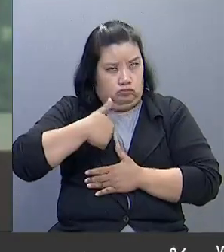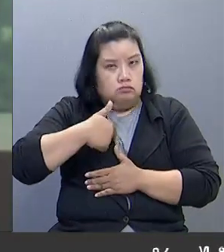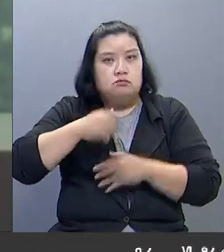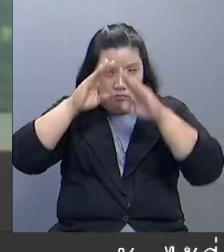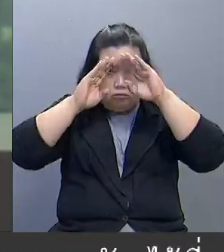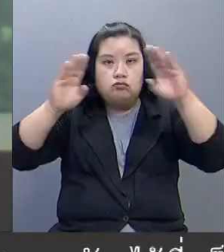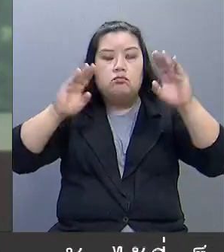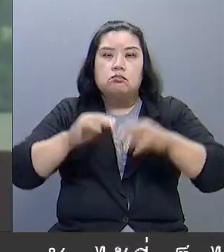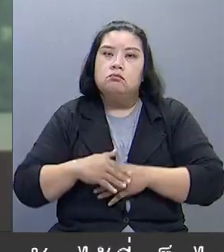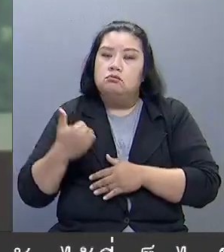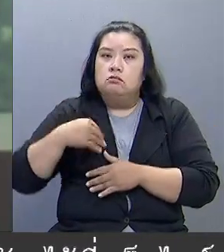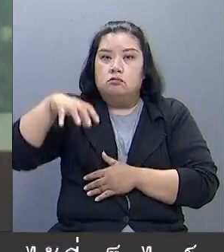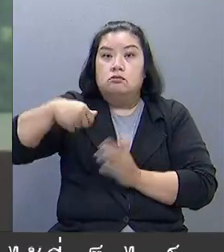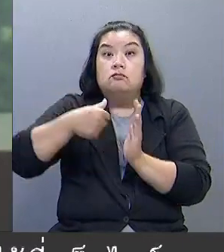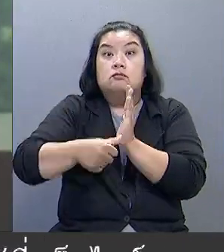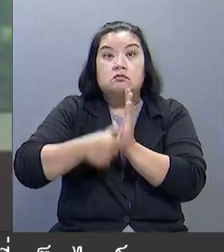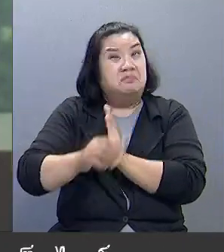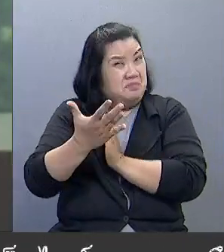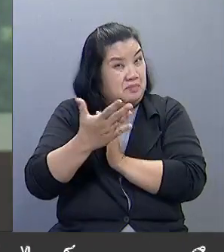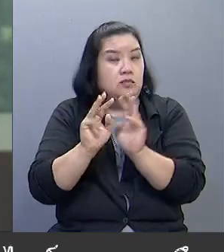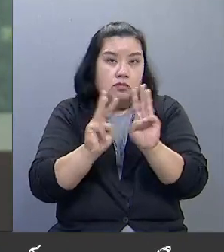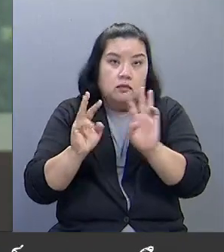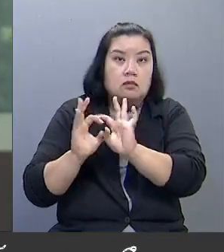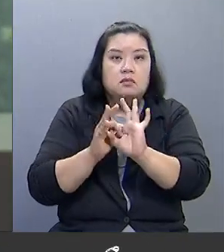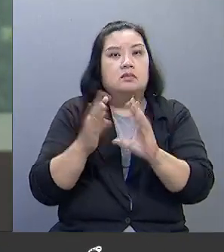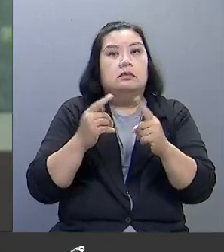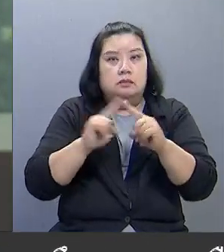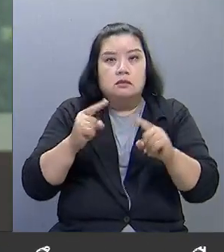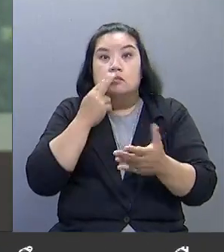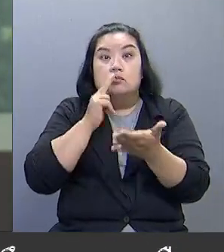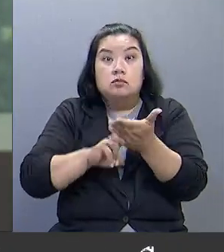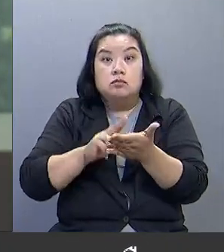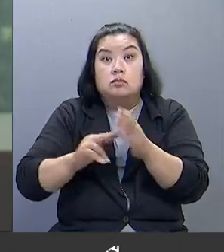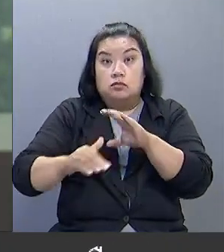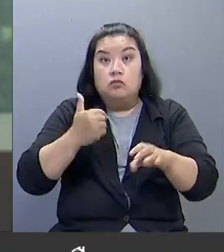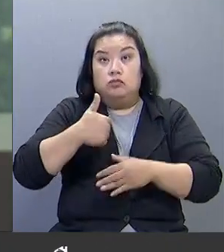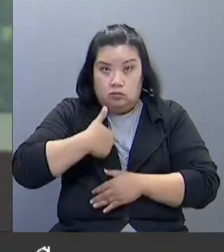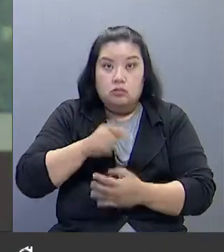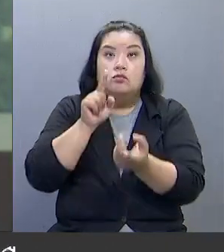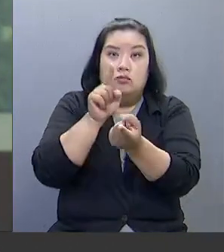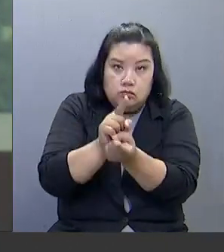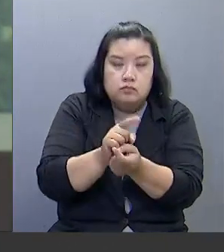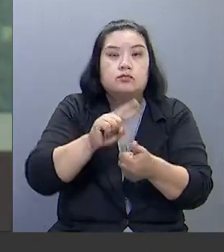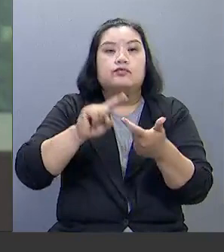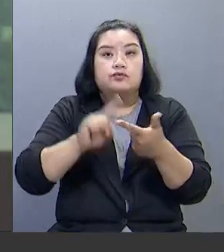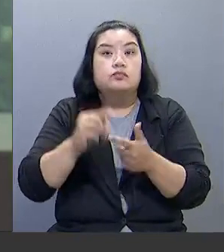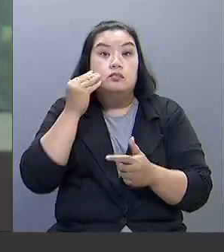การณ์คอสมภากรท่านจะไม่ส่งล้ส่งอะไรมาเลยนจจดหมายเรีกเขาไปชี้แจงนะหรอมาที่บ้านเลย ถ